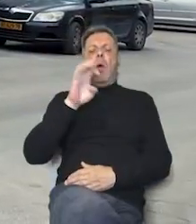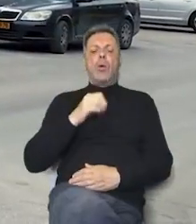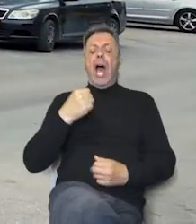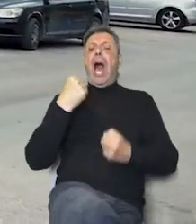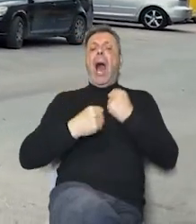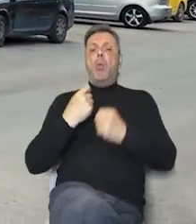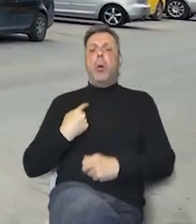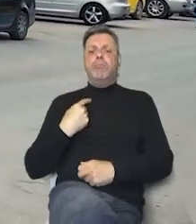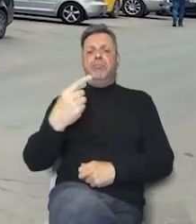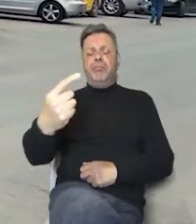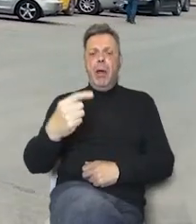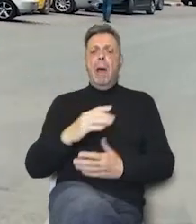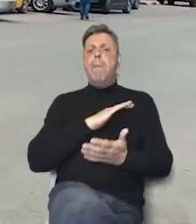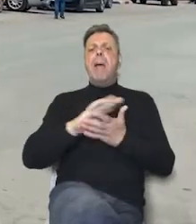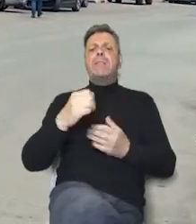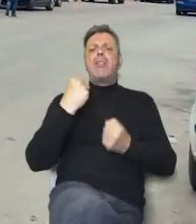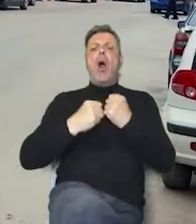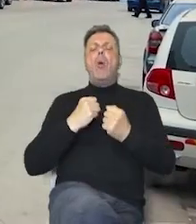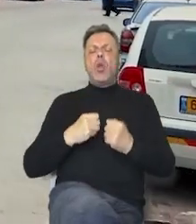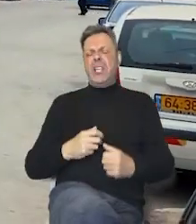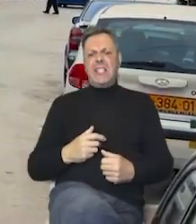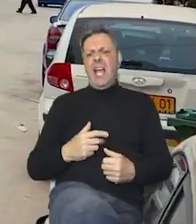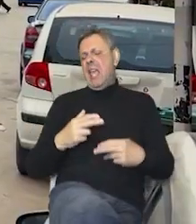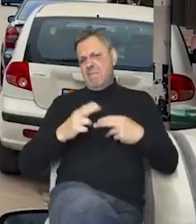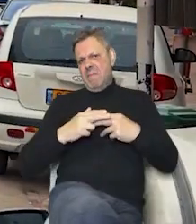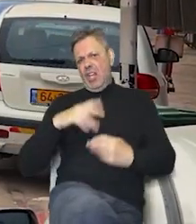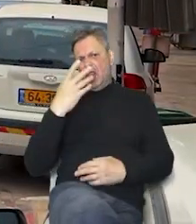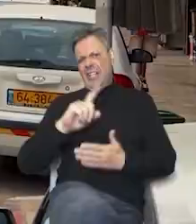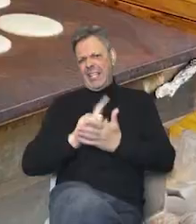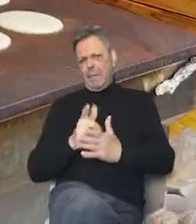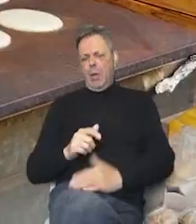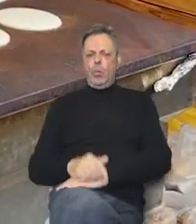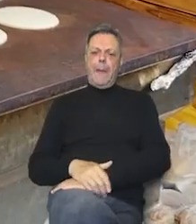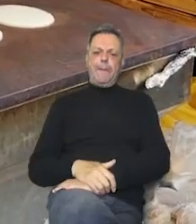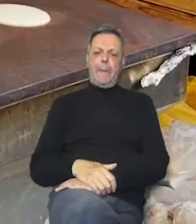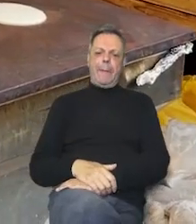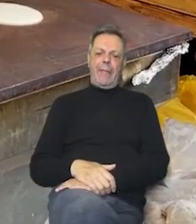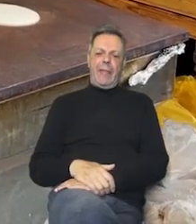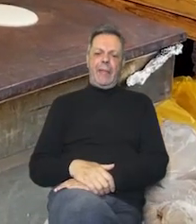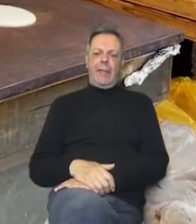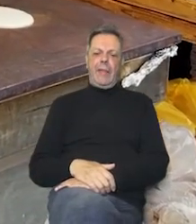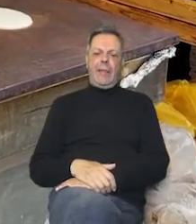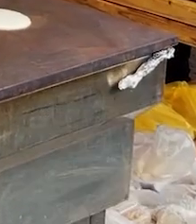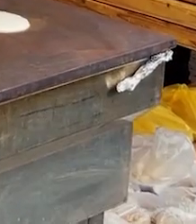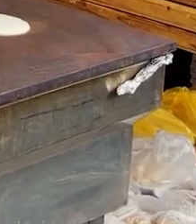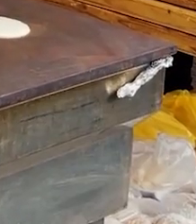automobilom vožnja po besplatnoj autocesti traje otprilike 40 minuta.